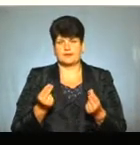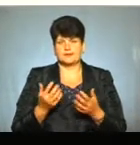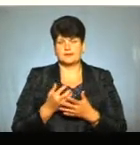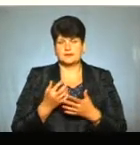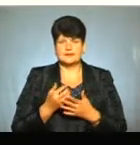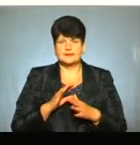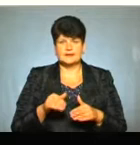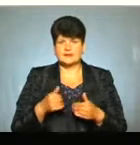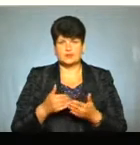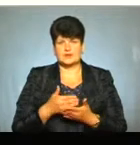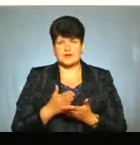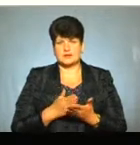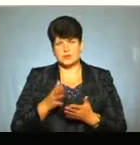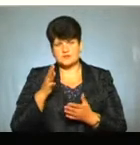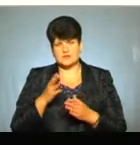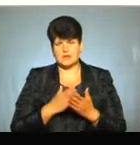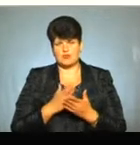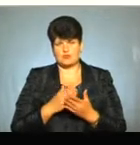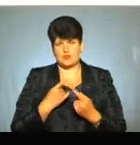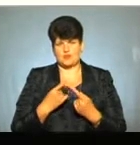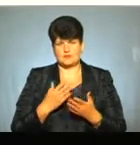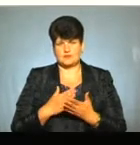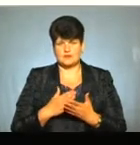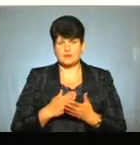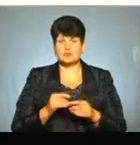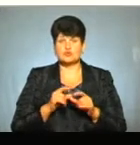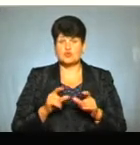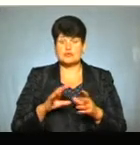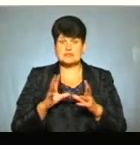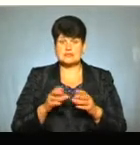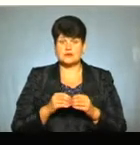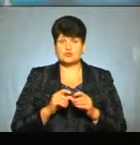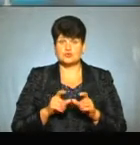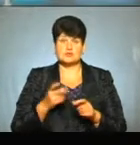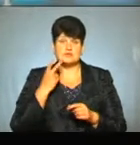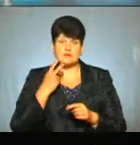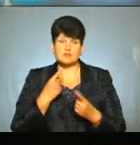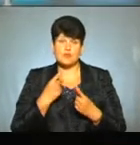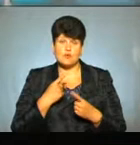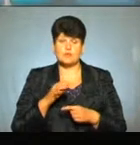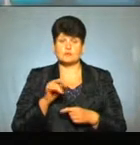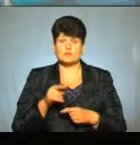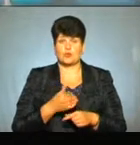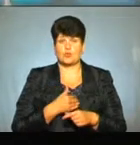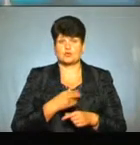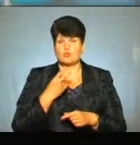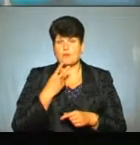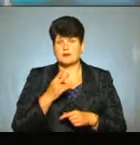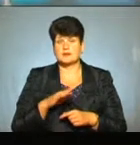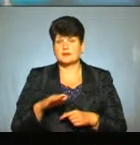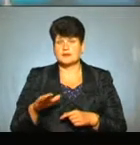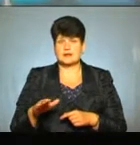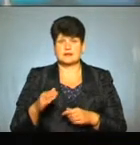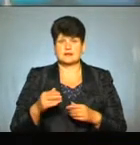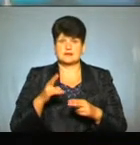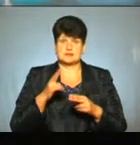тих самих якісних освітніх послуг, про які ми говоримо. Ми про школу загальносередню завжди говоримо, правда, про те, що ми хочемо бачити учня,